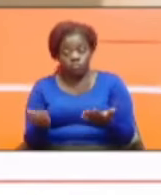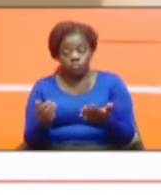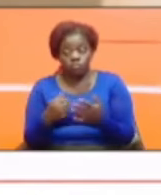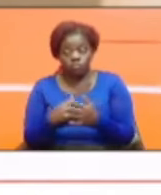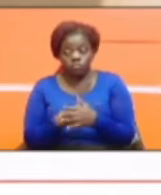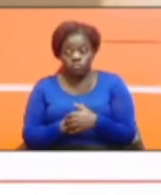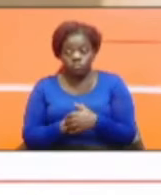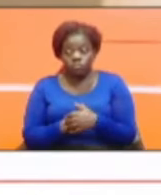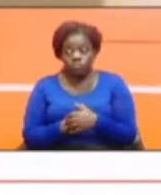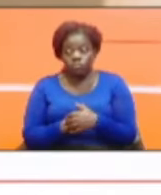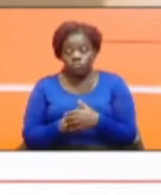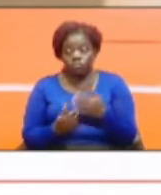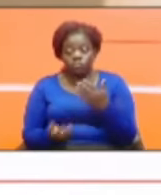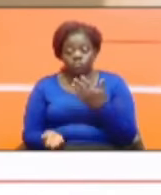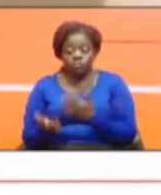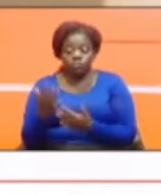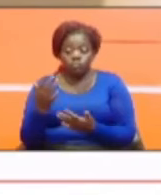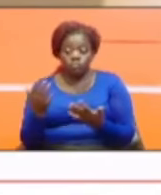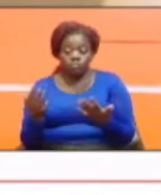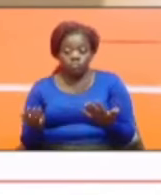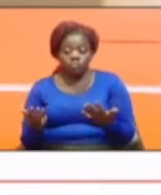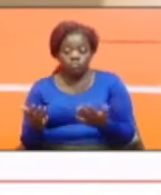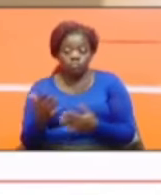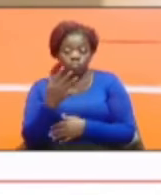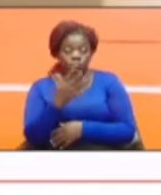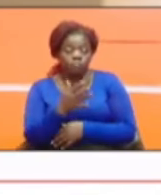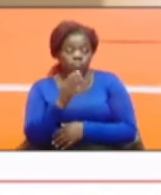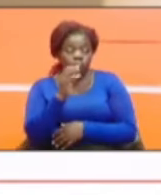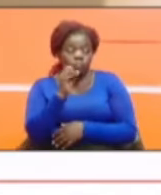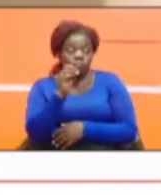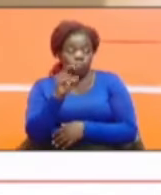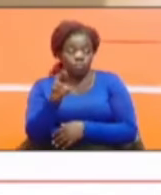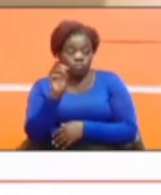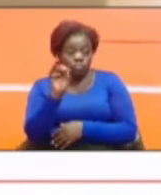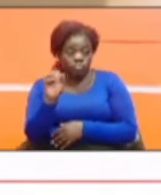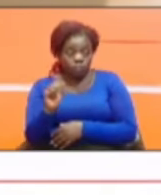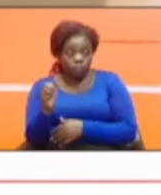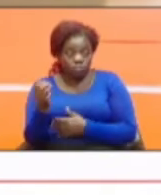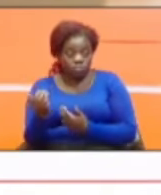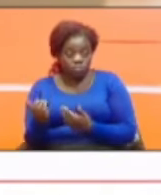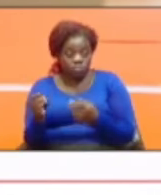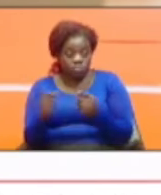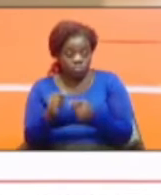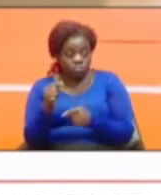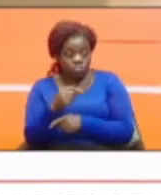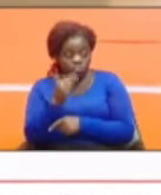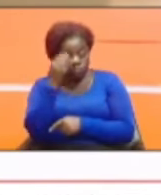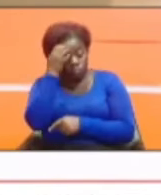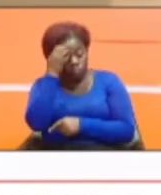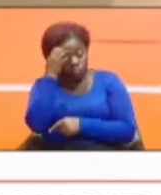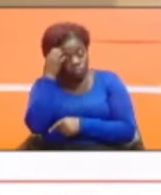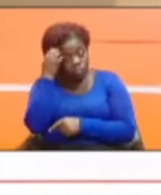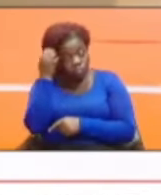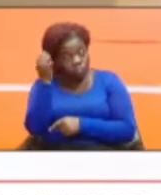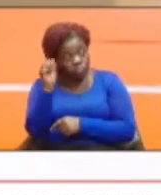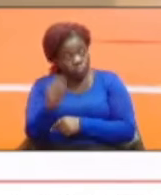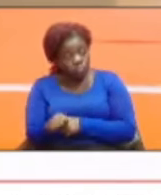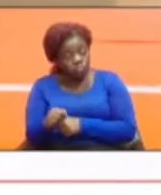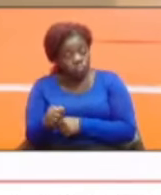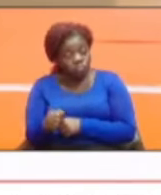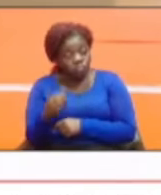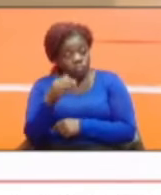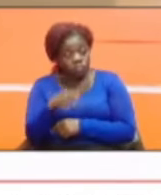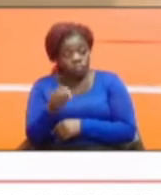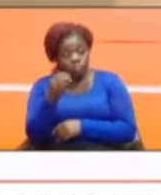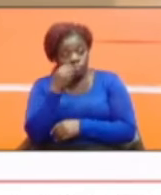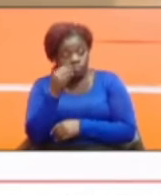Maybe they have five acres and maybe from the fire, they have to grow their food crops. They grow